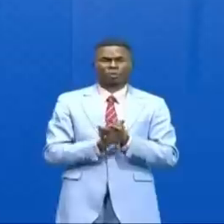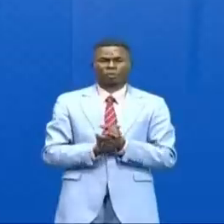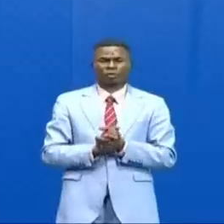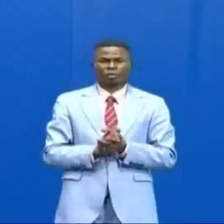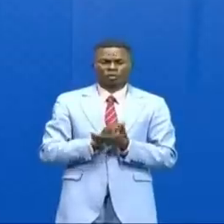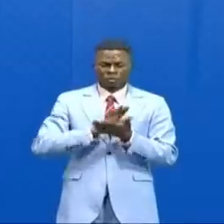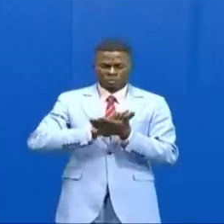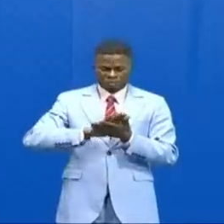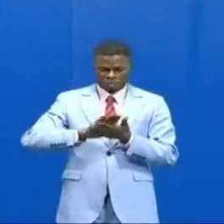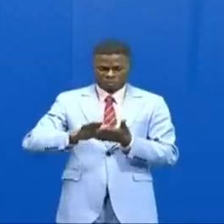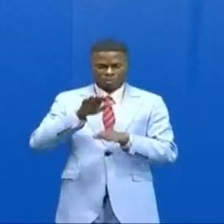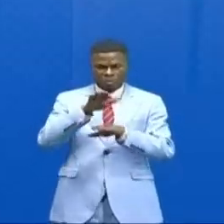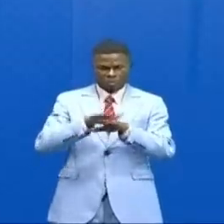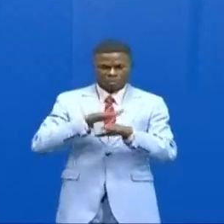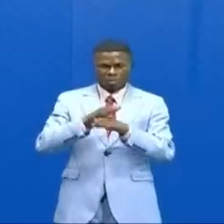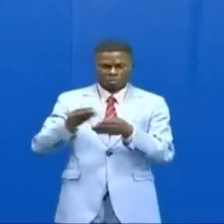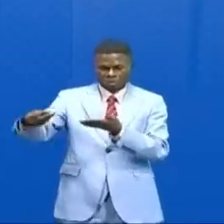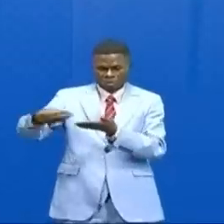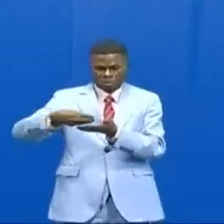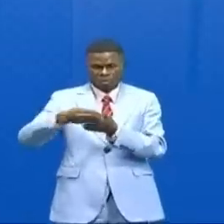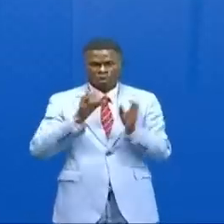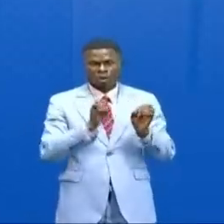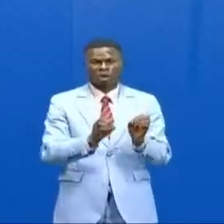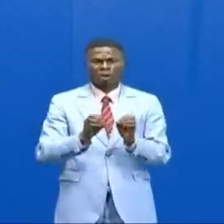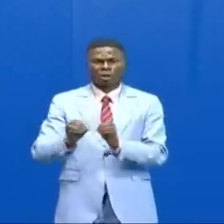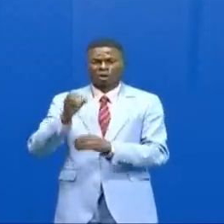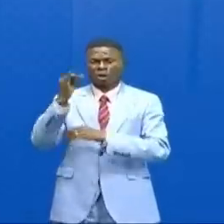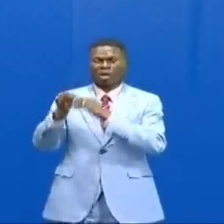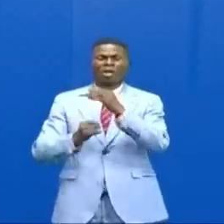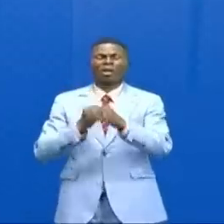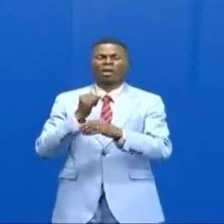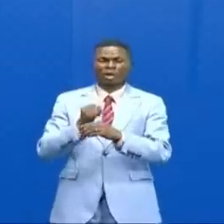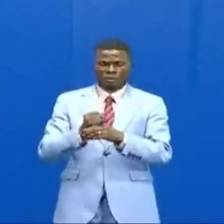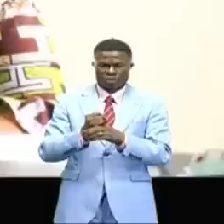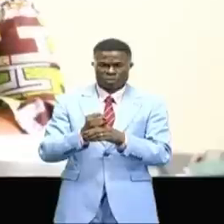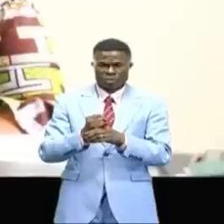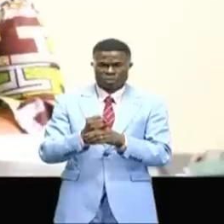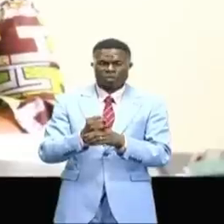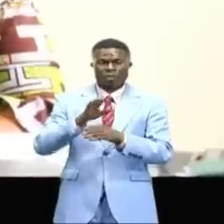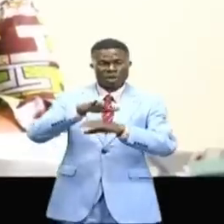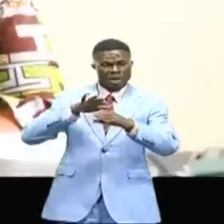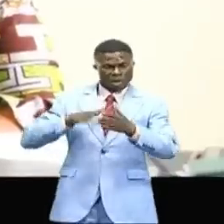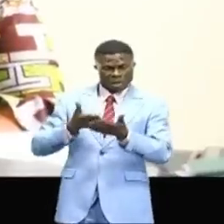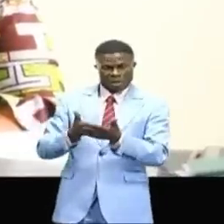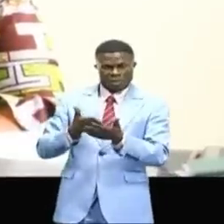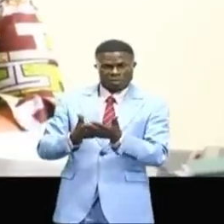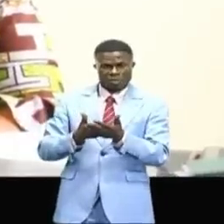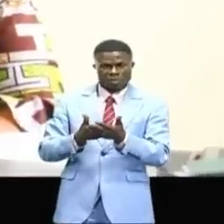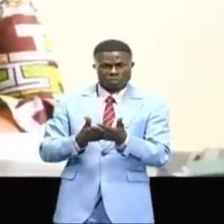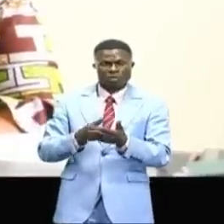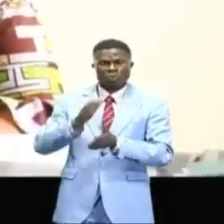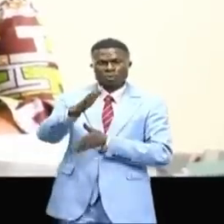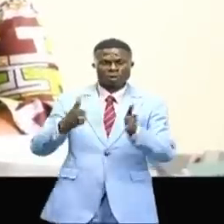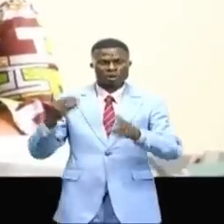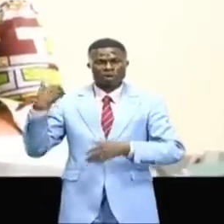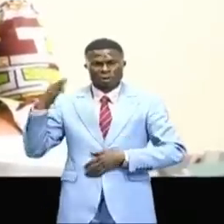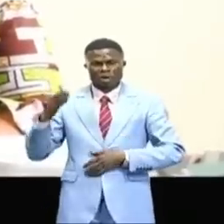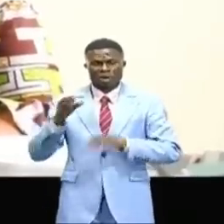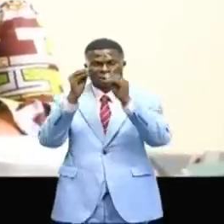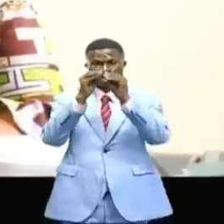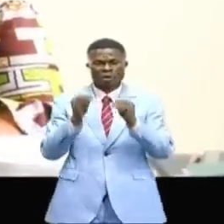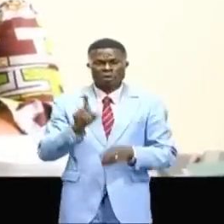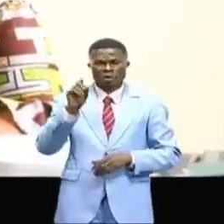l'apurement progressif de cotisations dues aux organisations internationales. Ces arriérés auront coûté au Trésor public un montant